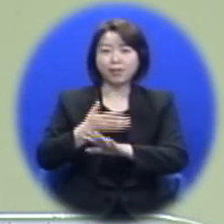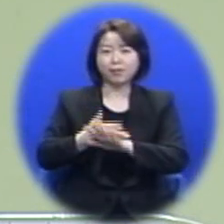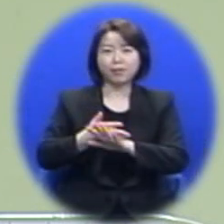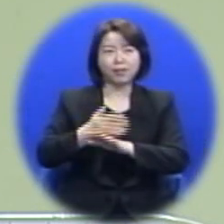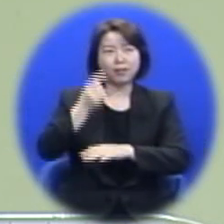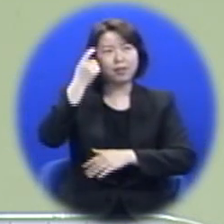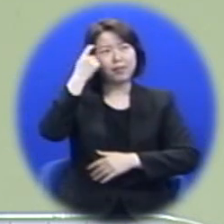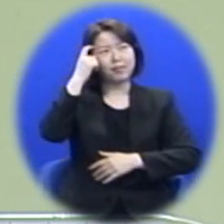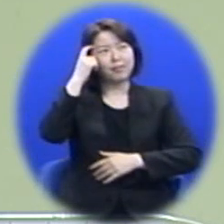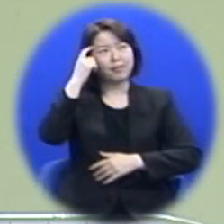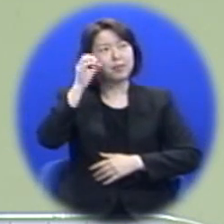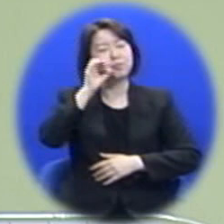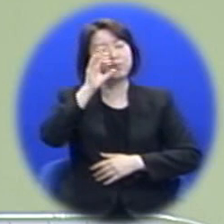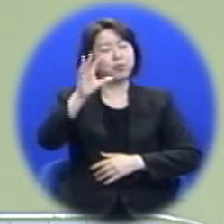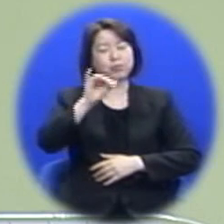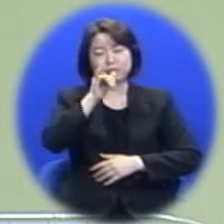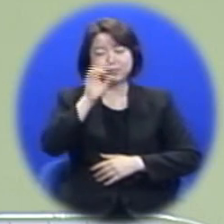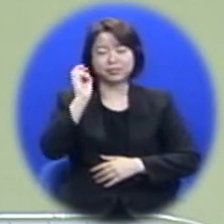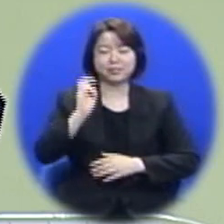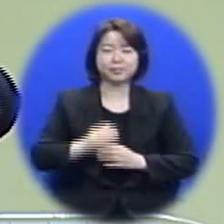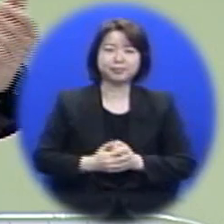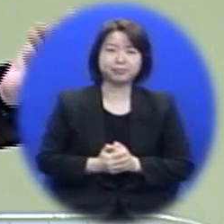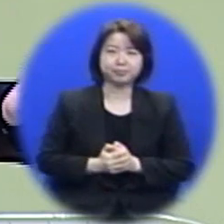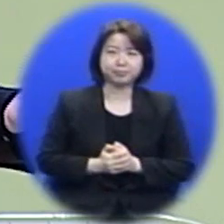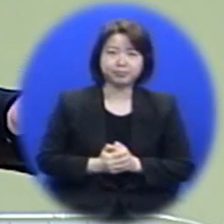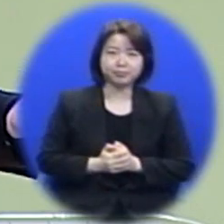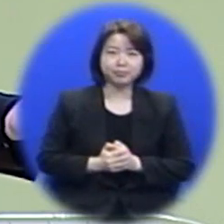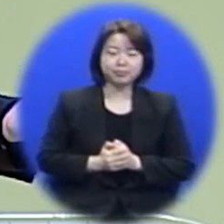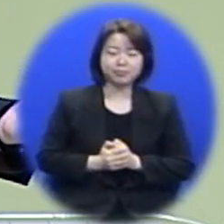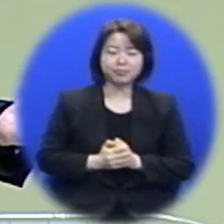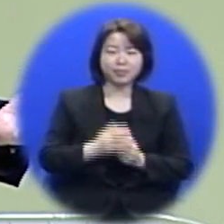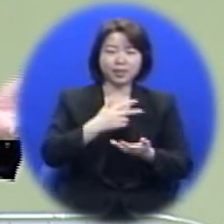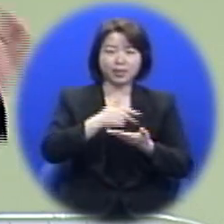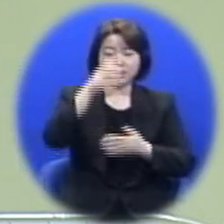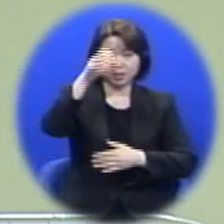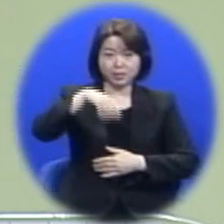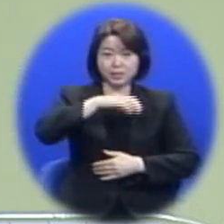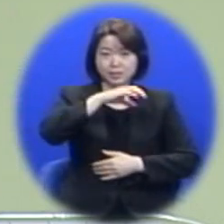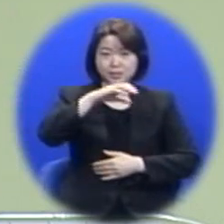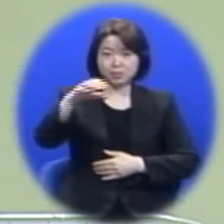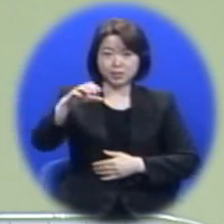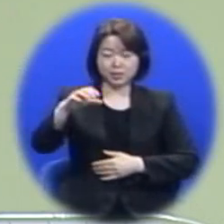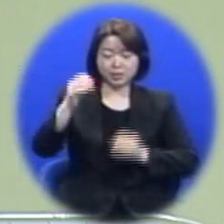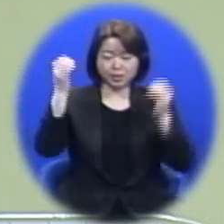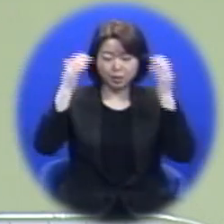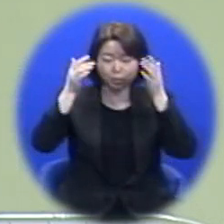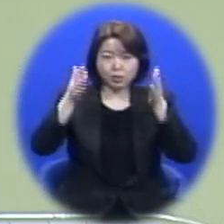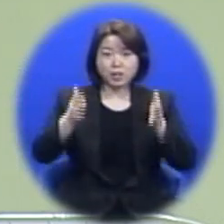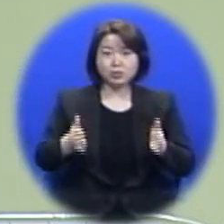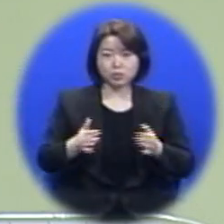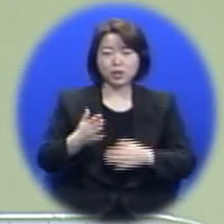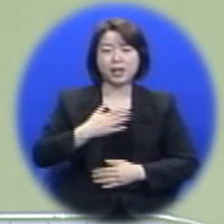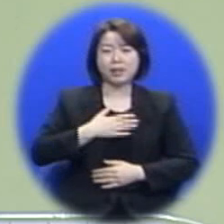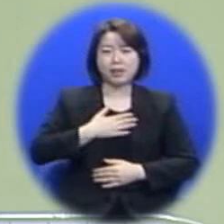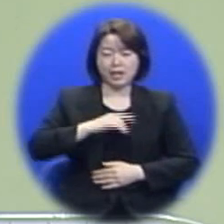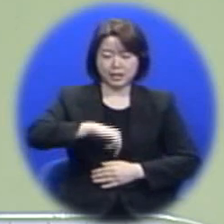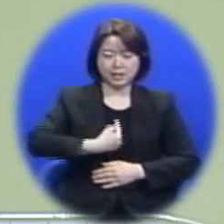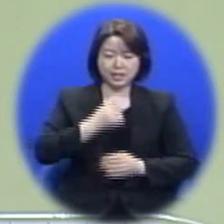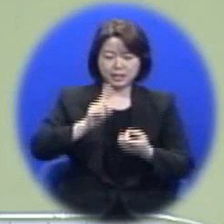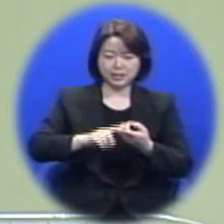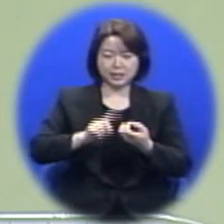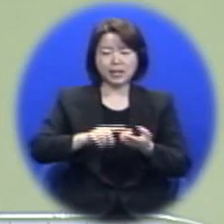없었다 그럽니다 주님의 십자가의 고난 주간은 우리 자신을 그대로 드러내 줍니다